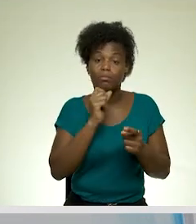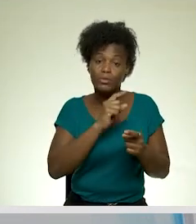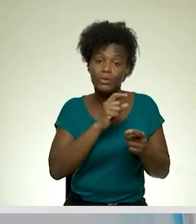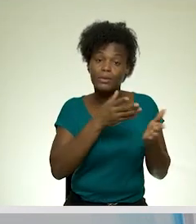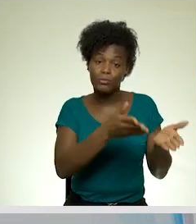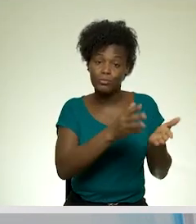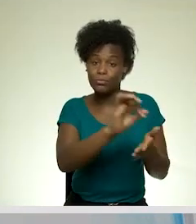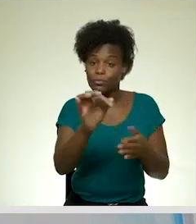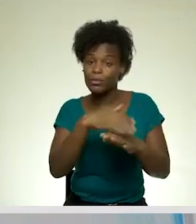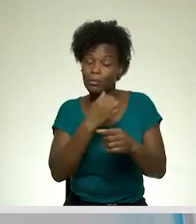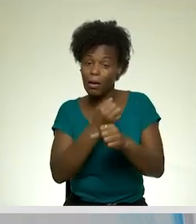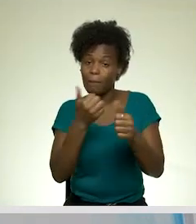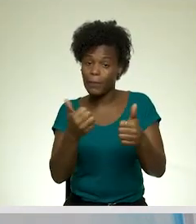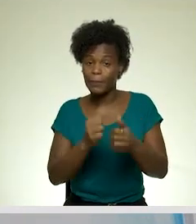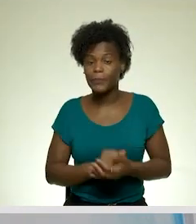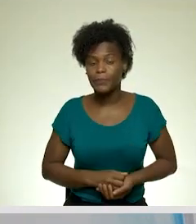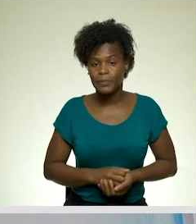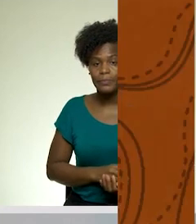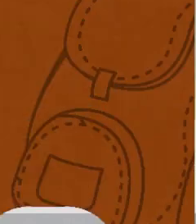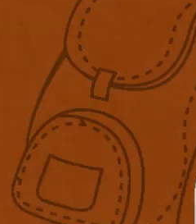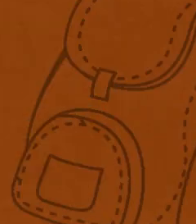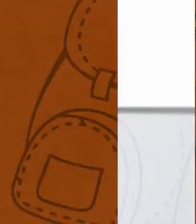puisse t'aider à bien faire ce travail.